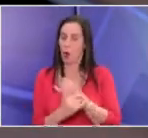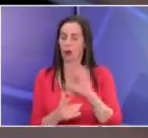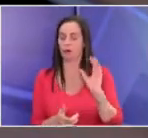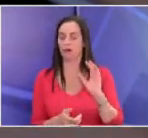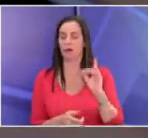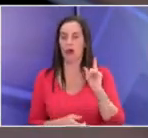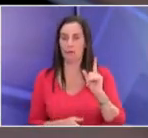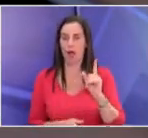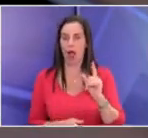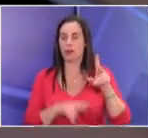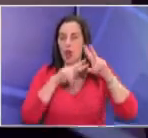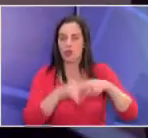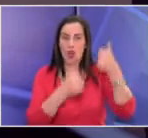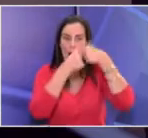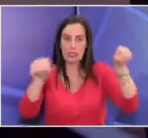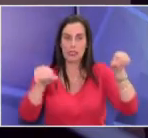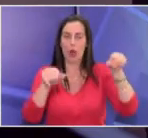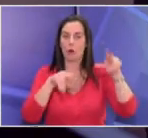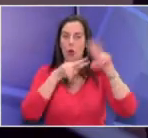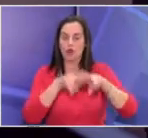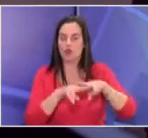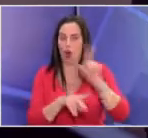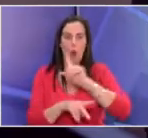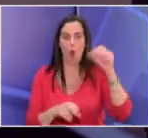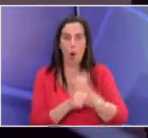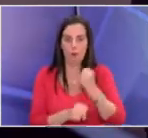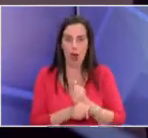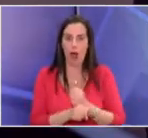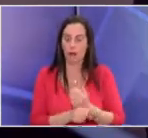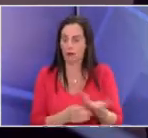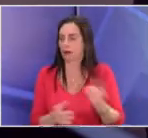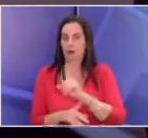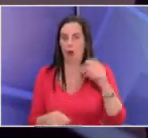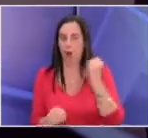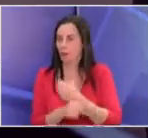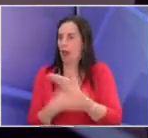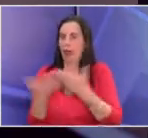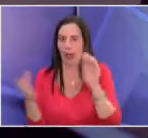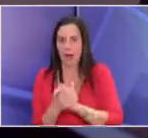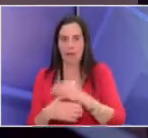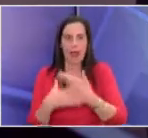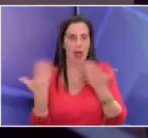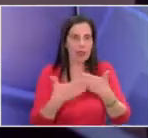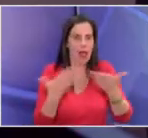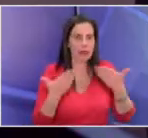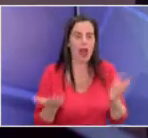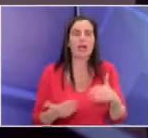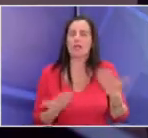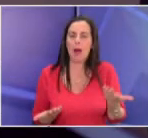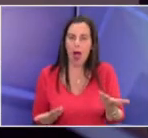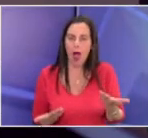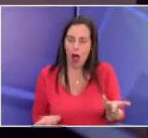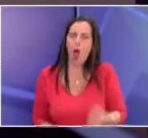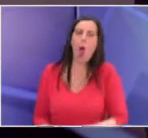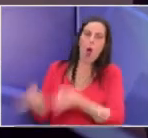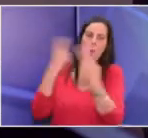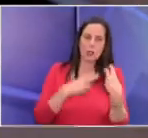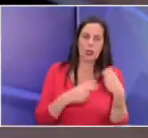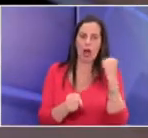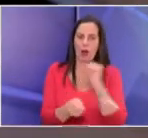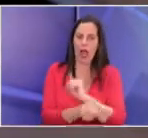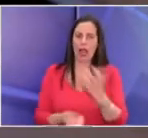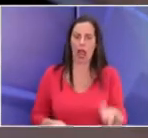מצוין. ויכול לצאת עם חוב של 500,000 שקל. בגלל הצמדות, ריביות... נכון מאוד, נכון. אז בואי נדבר על השלב שבו אנחנו מגיעים